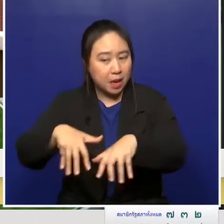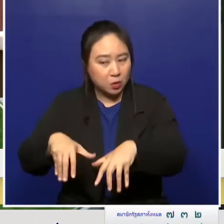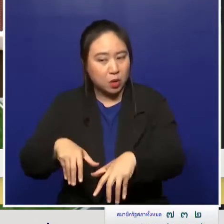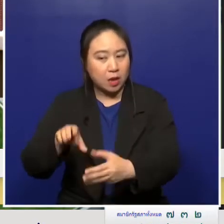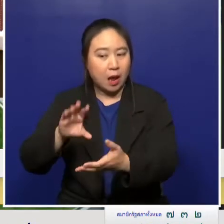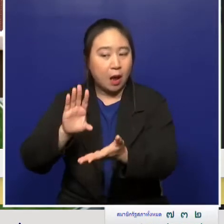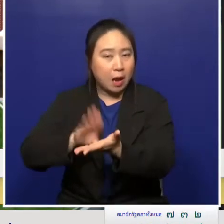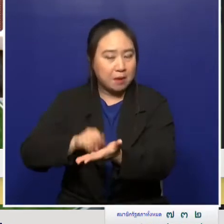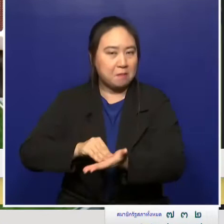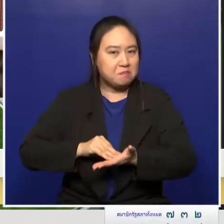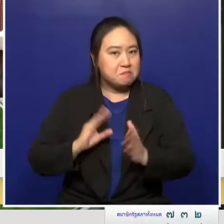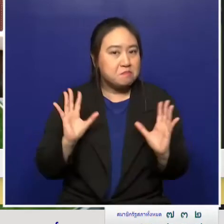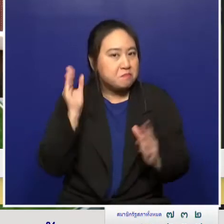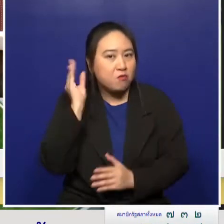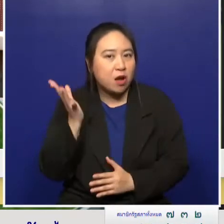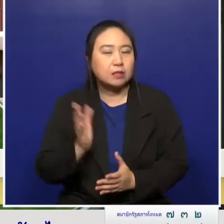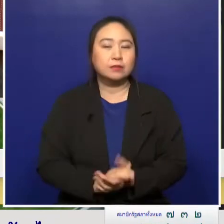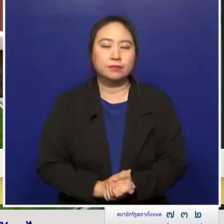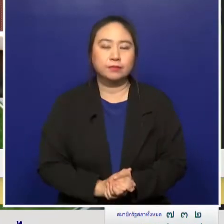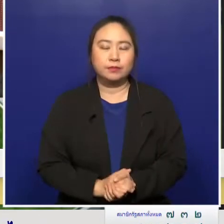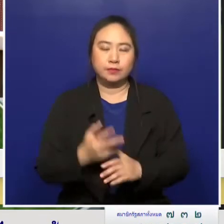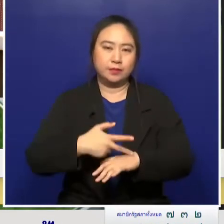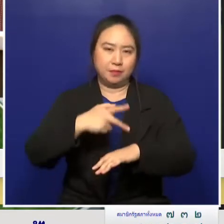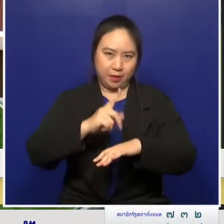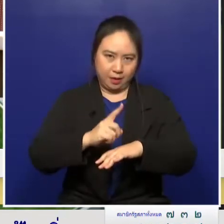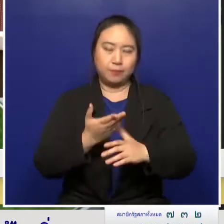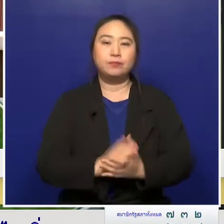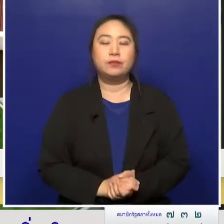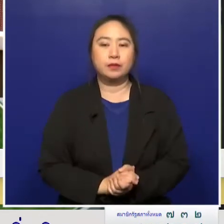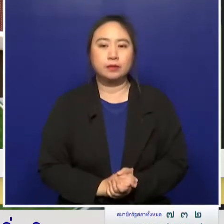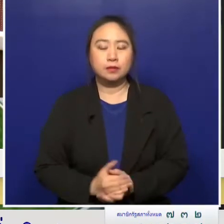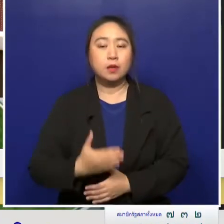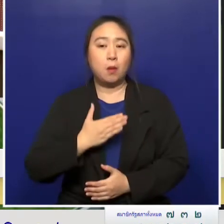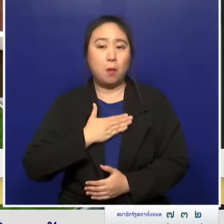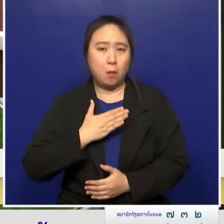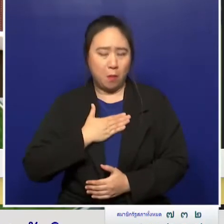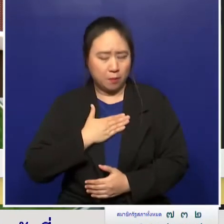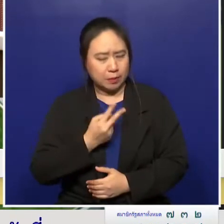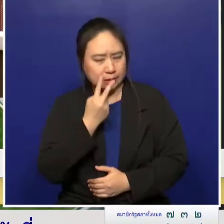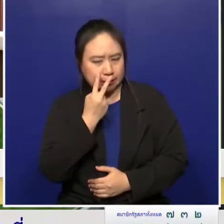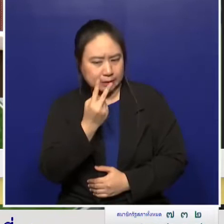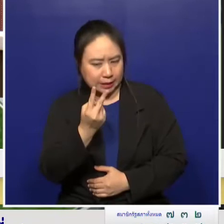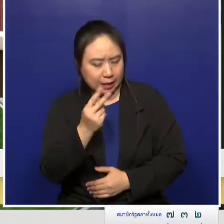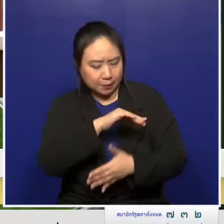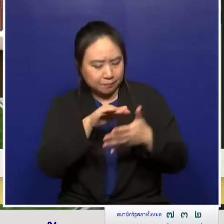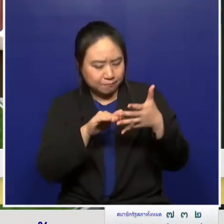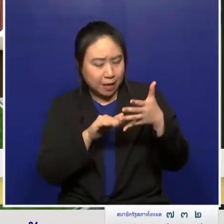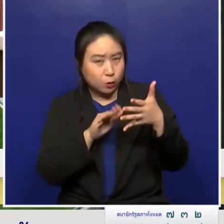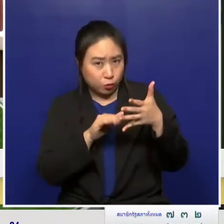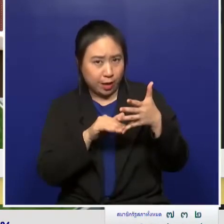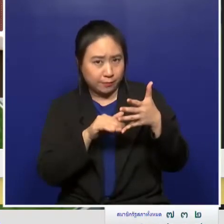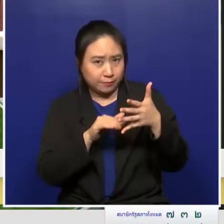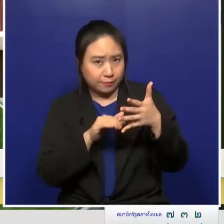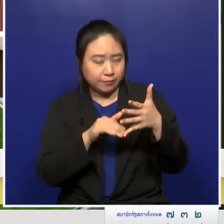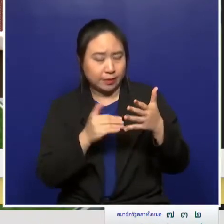นท่านประธานที่เคารพครับกระผมมีข้อสังเกตในประเด็นสุดท้าย